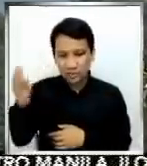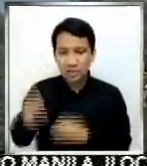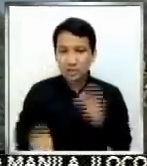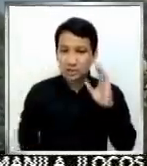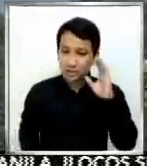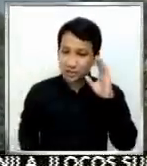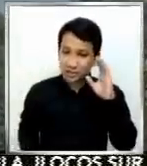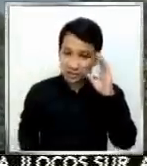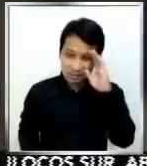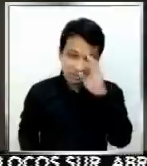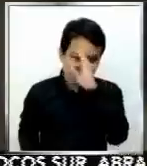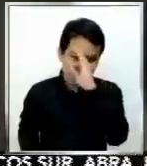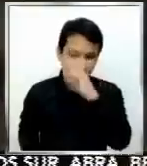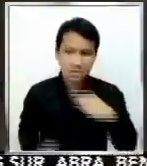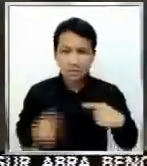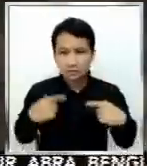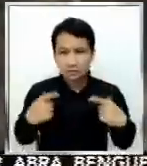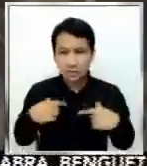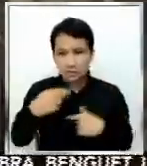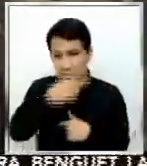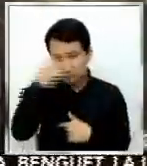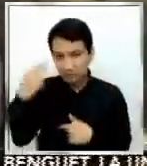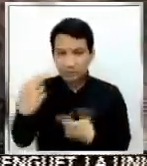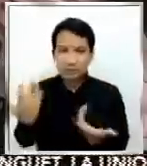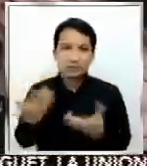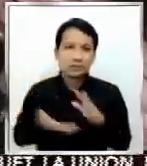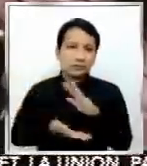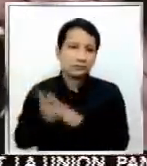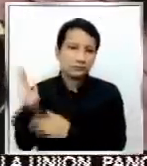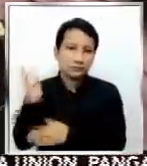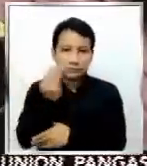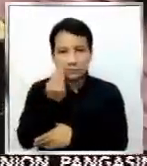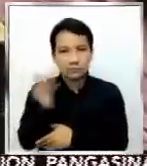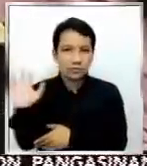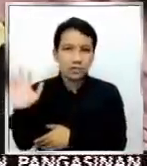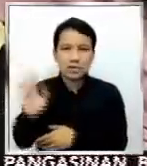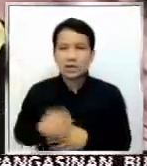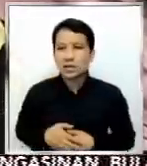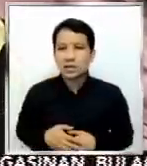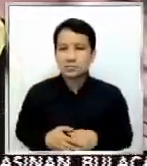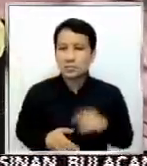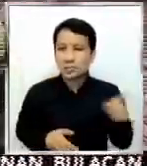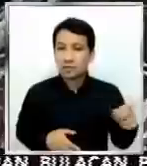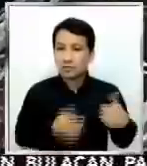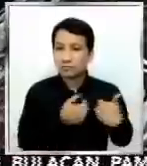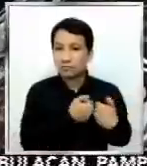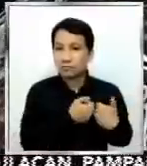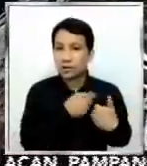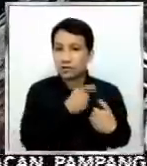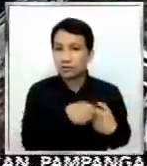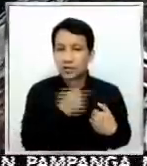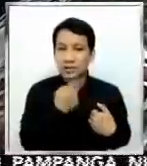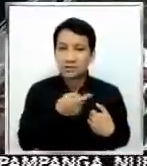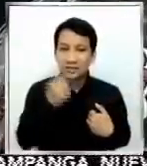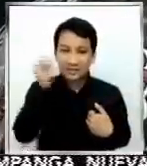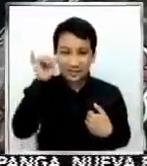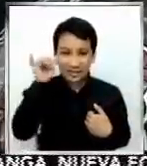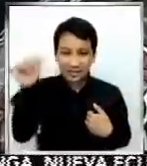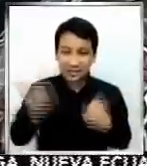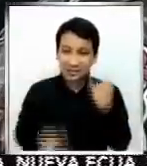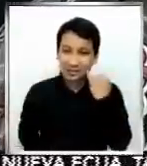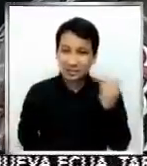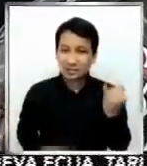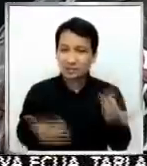at Rizal. Kaya ang ilan, umalis na lang. Ang magkasintahang si Nayana at JJ, naudlot ang dapat